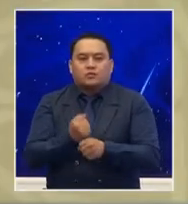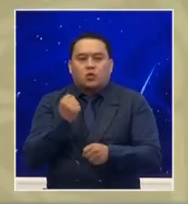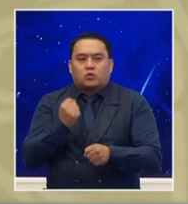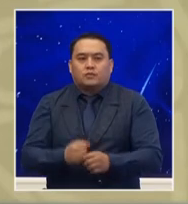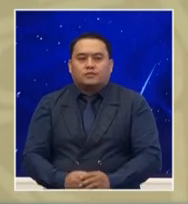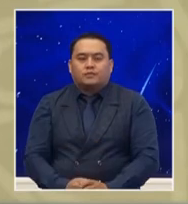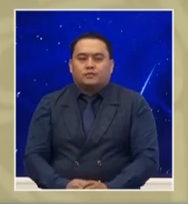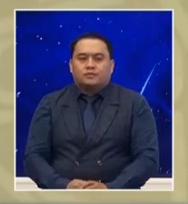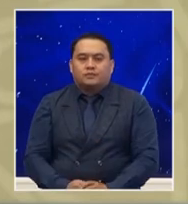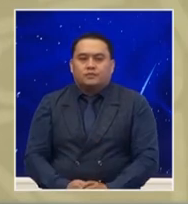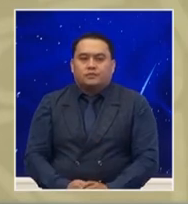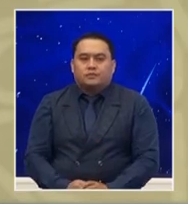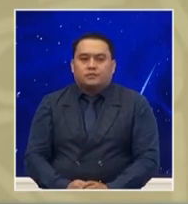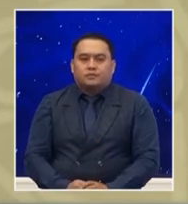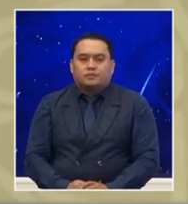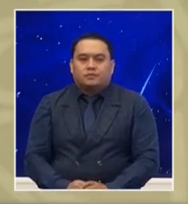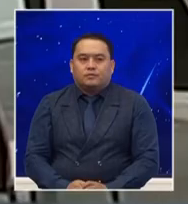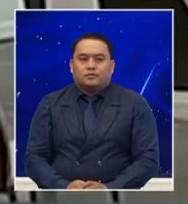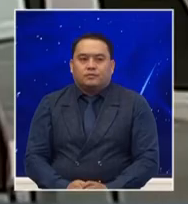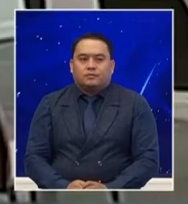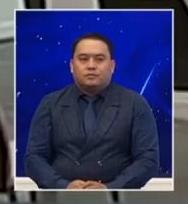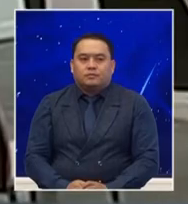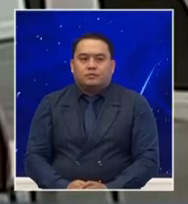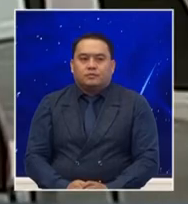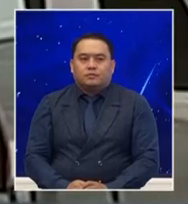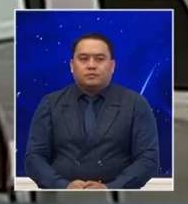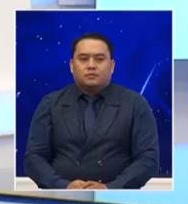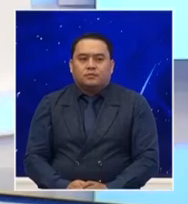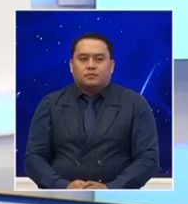Топтаманы ғаламтор ақпараттарымен дайындаған Өмірсерік Өмірғали, Жетісу телеарнасы.